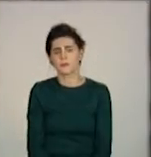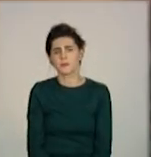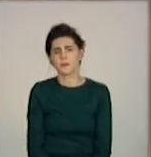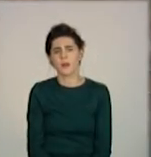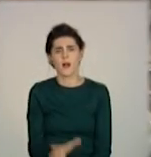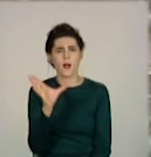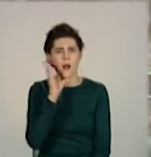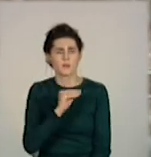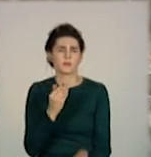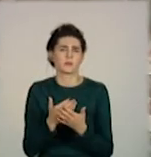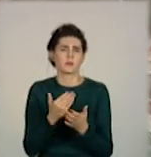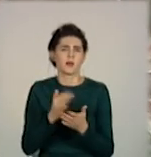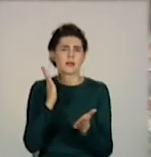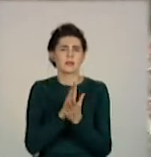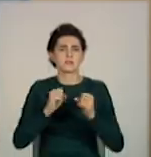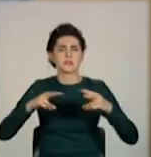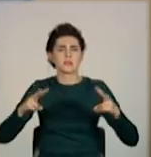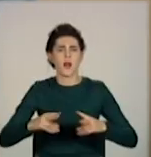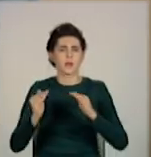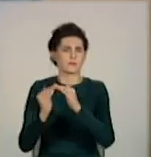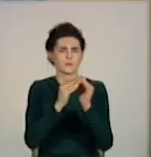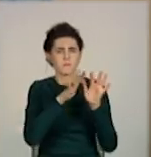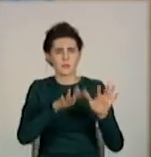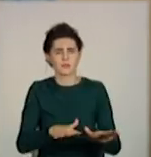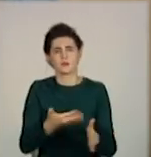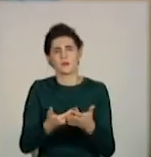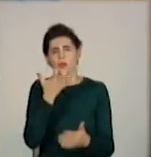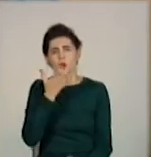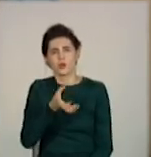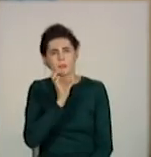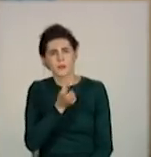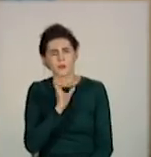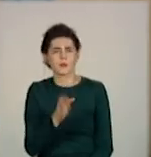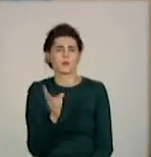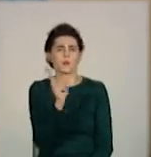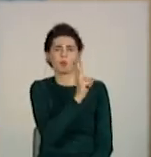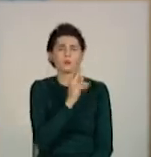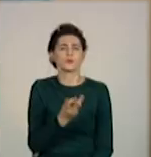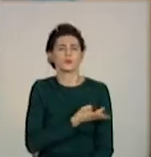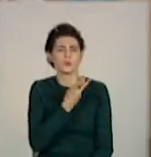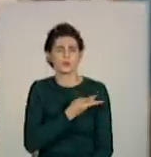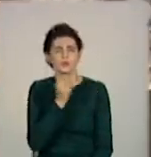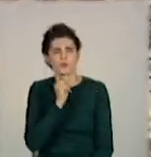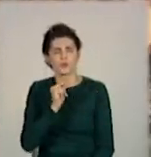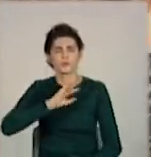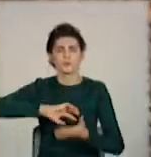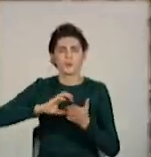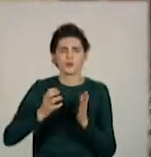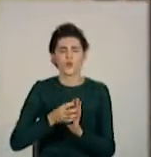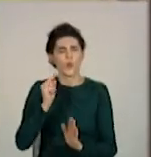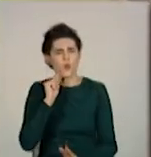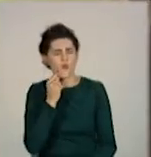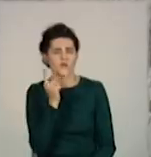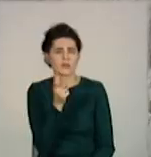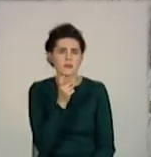Зігрітися допоможуть і пункти обігріву. Ми можемо гостити тих, які нуждаються опять живі. Там у нас є чай, печені, конфети,